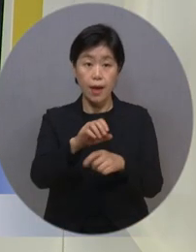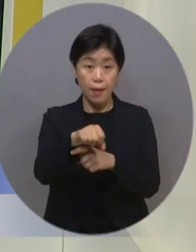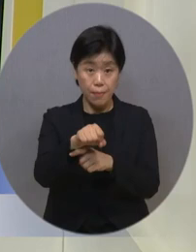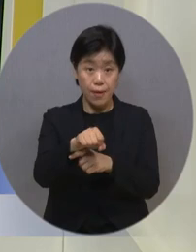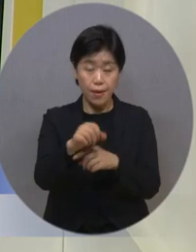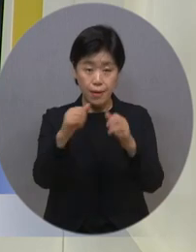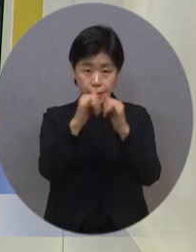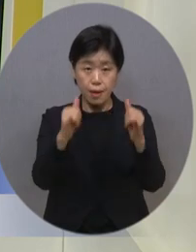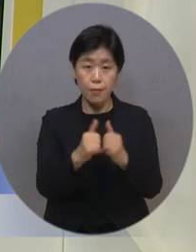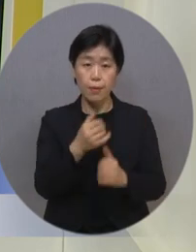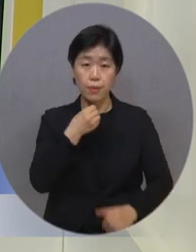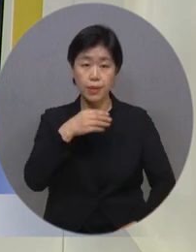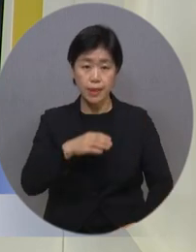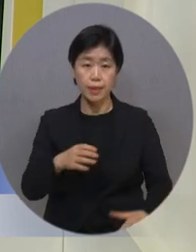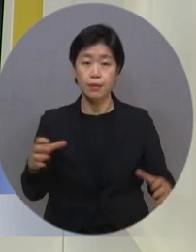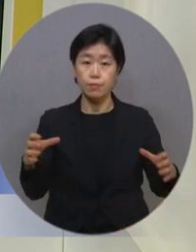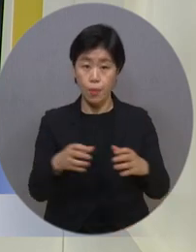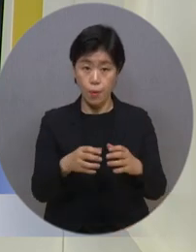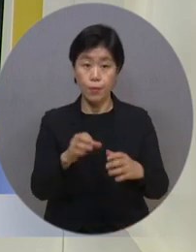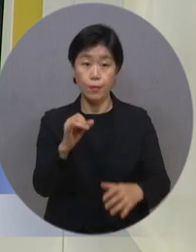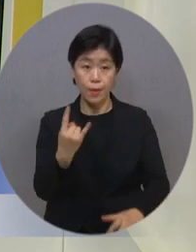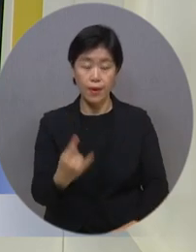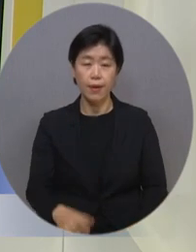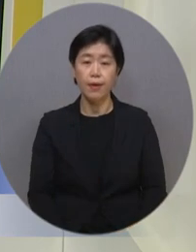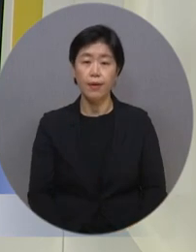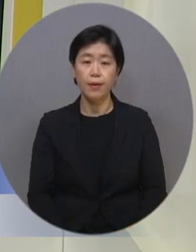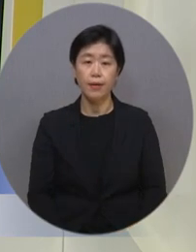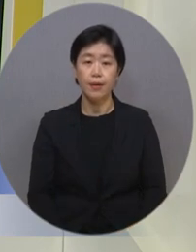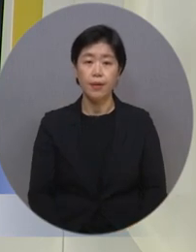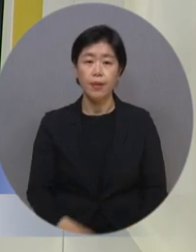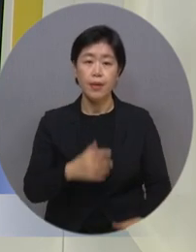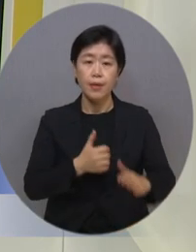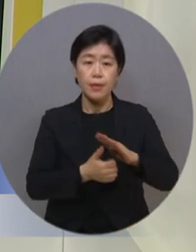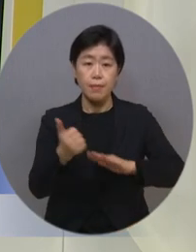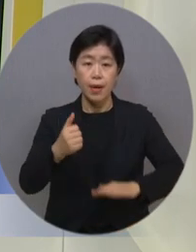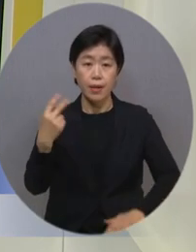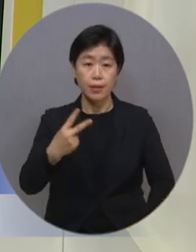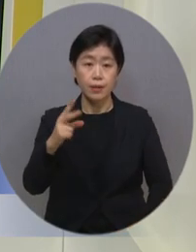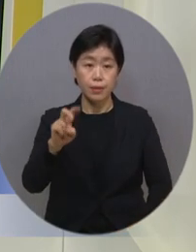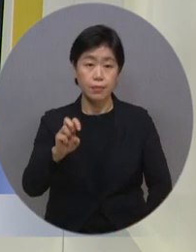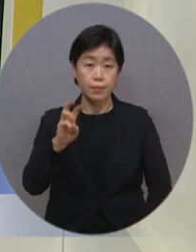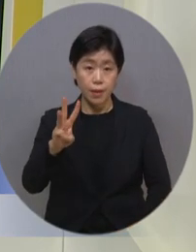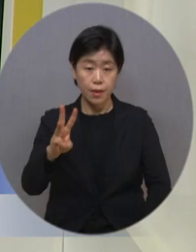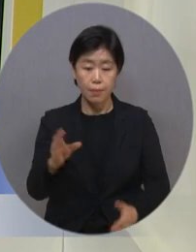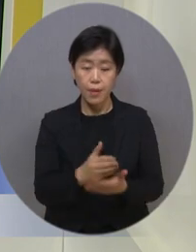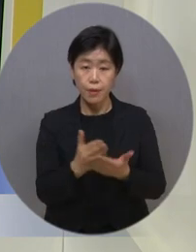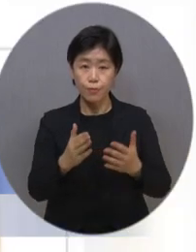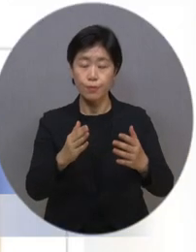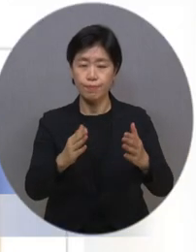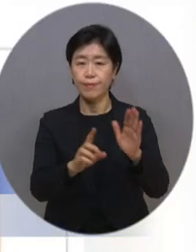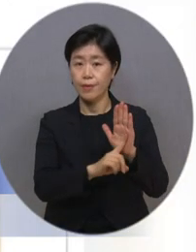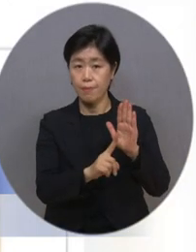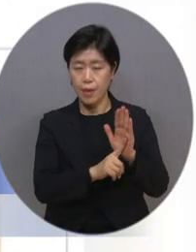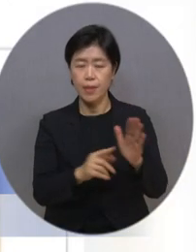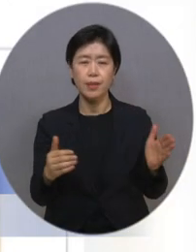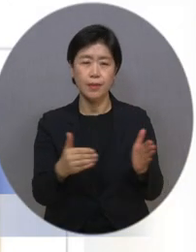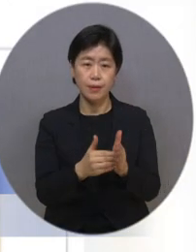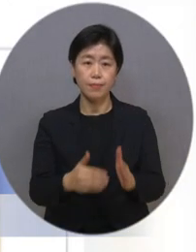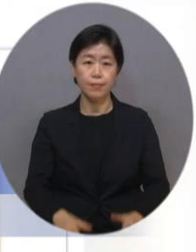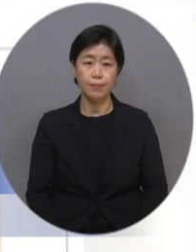열매 사회복지공동모금회의 연말연시 나눔 캠페인 희망 2023 나눔 캠페인이 종료됐습니다